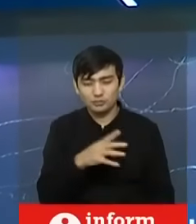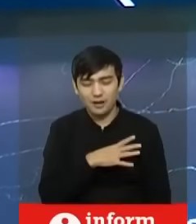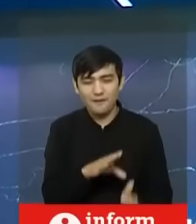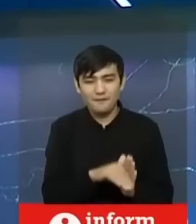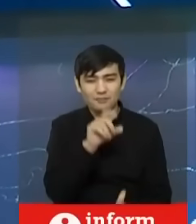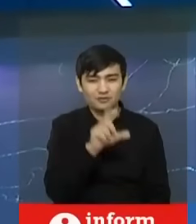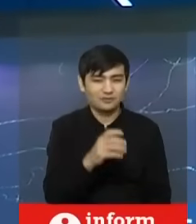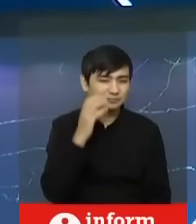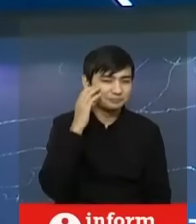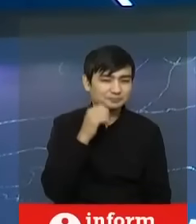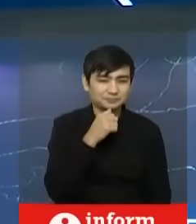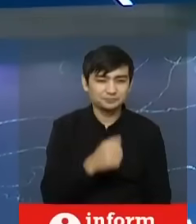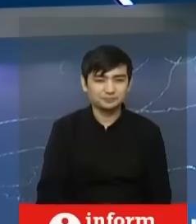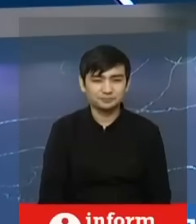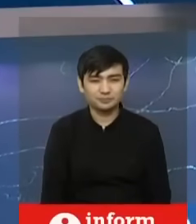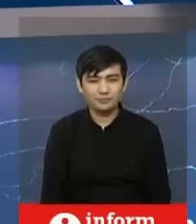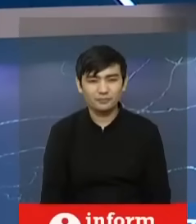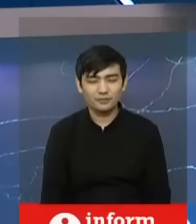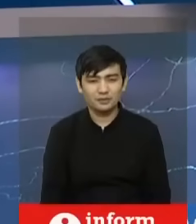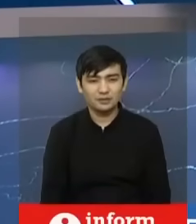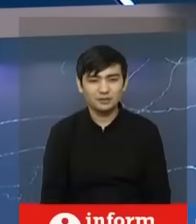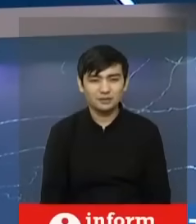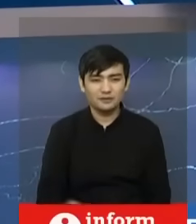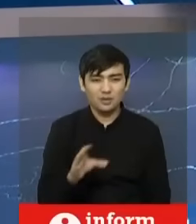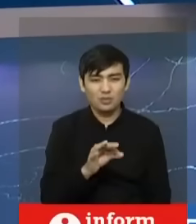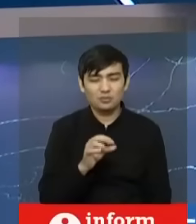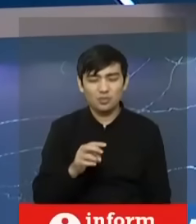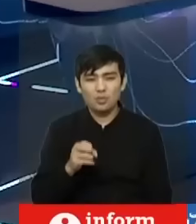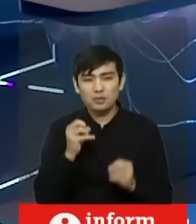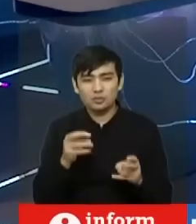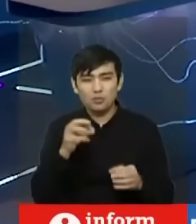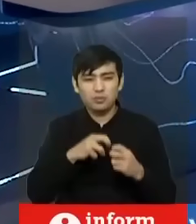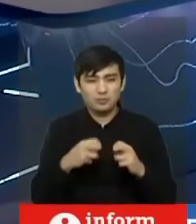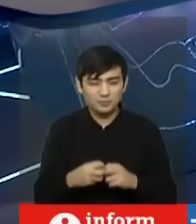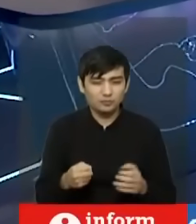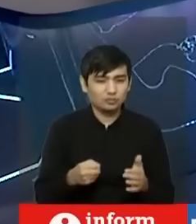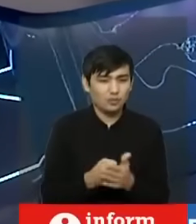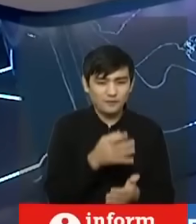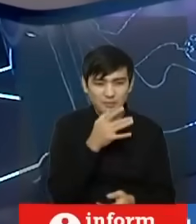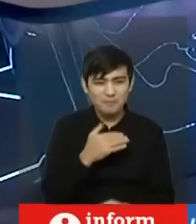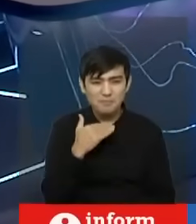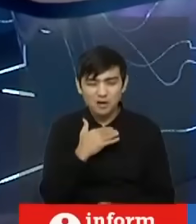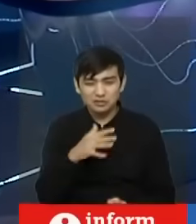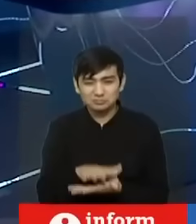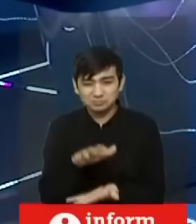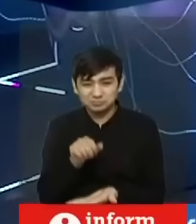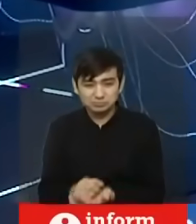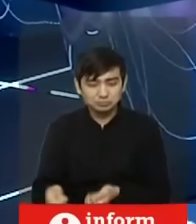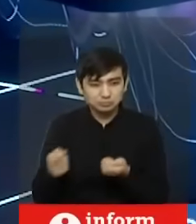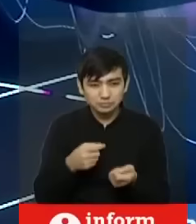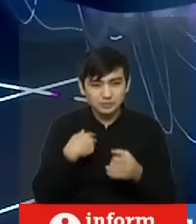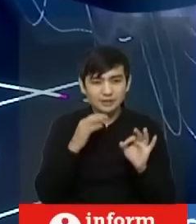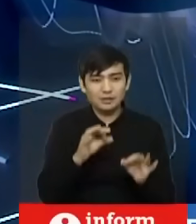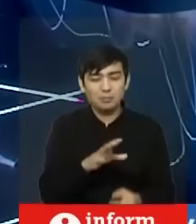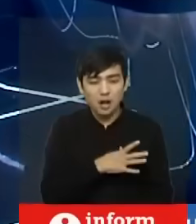тыңдап алайық. Бұл ұлттық қауіпсіздік мәселесі. Біз бұған дейін бұзылған еттің кіргізіліп жатқанын айттық. Енді бүгін